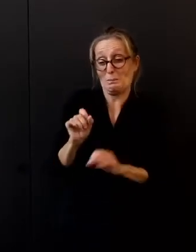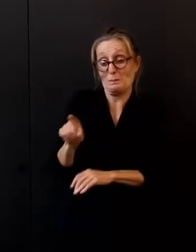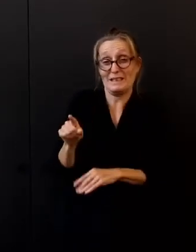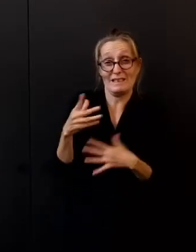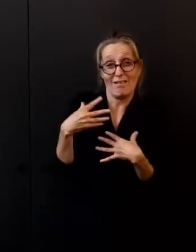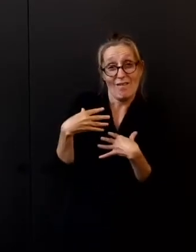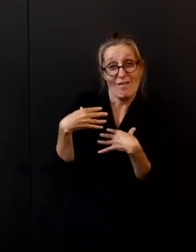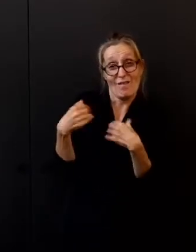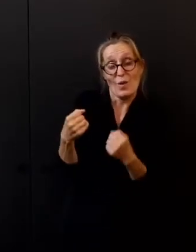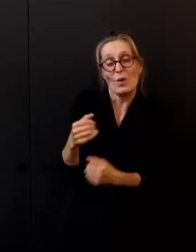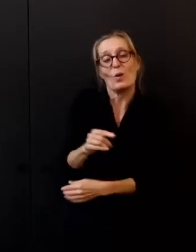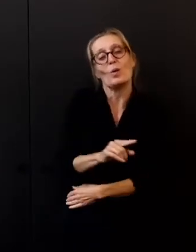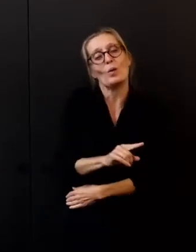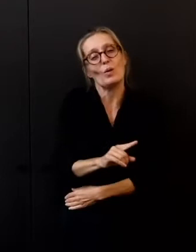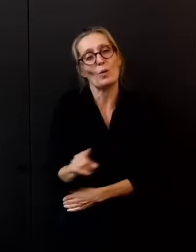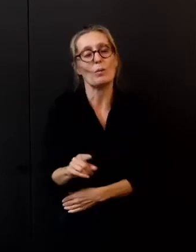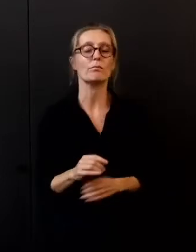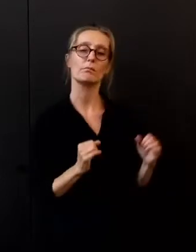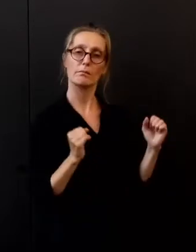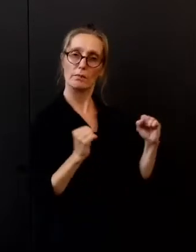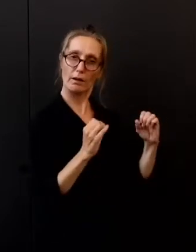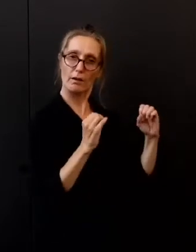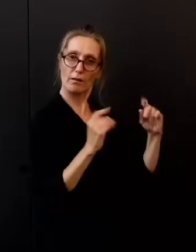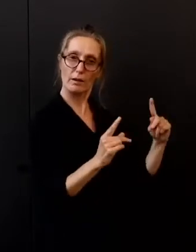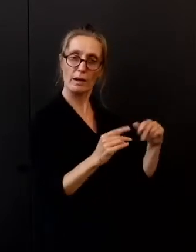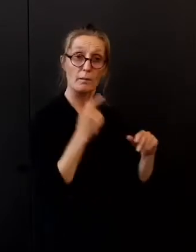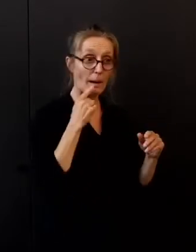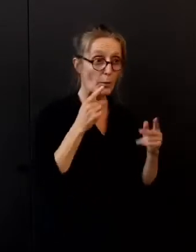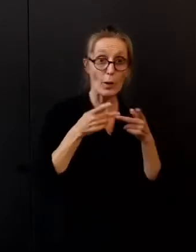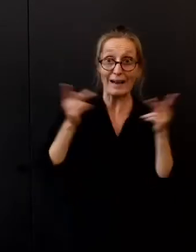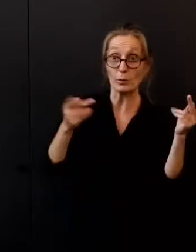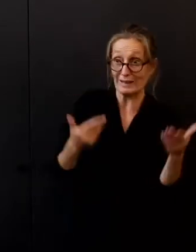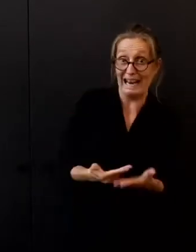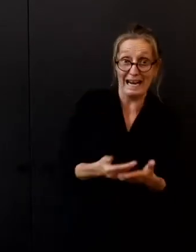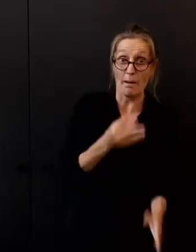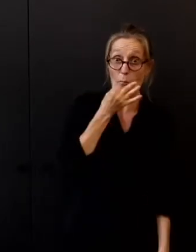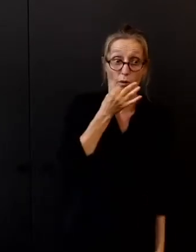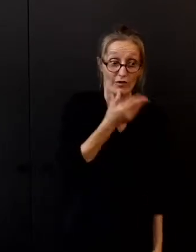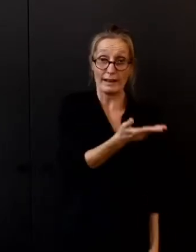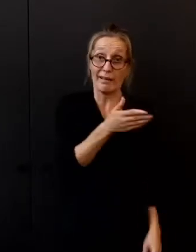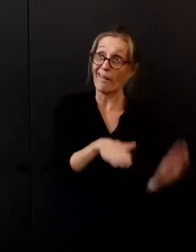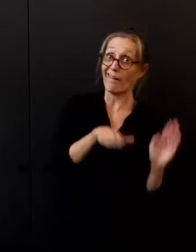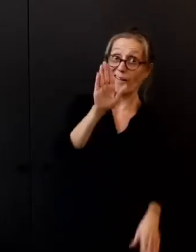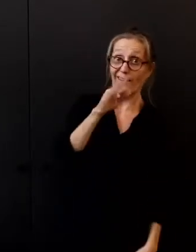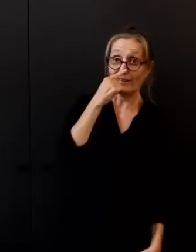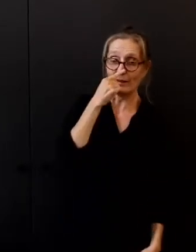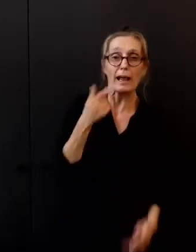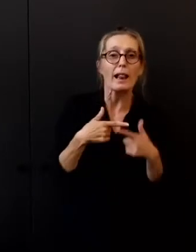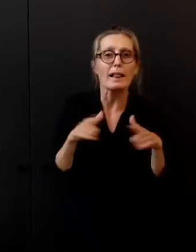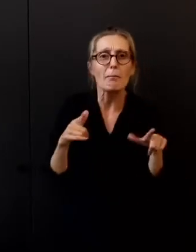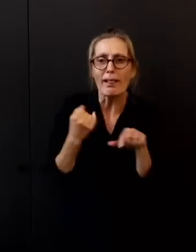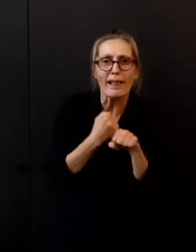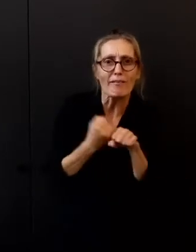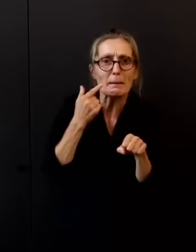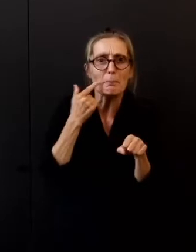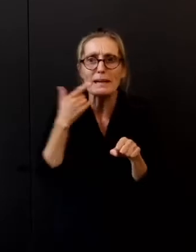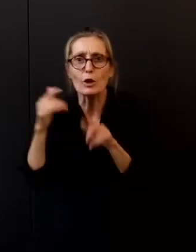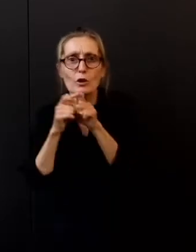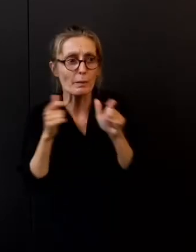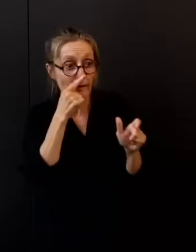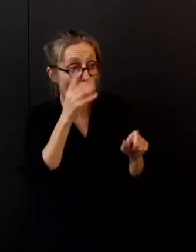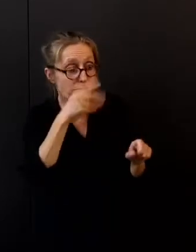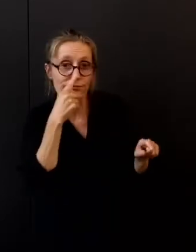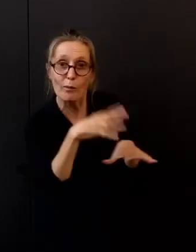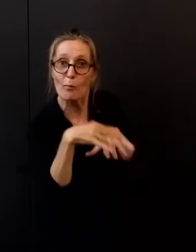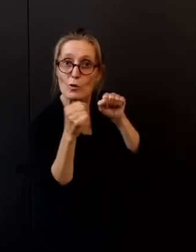poste. D'accord, ok. Est-ce que tu veux qu'on en profite? On fait une annonce là maintenant tout de suite. On dit que t'es libre quand, là, si on veut t'embaucher? Je